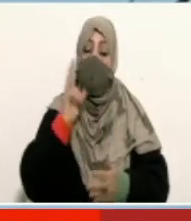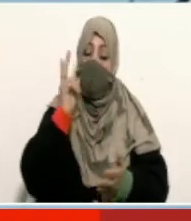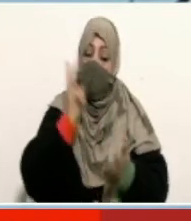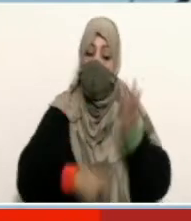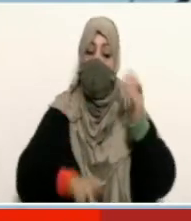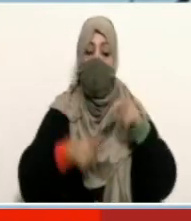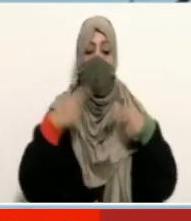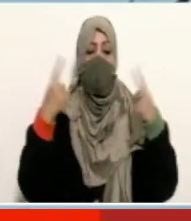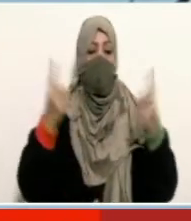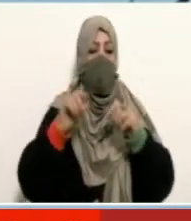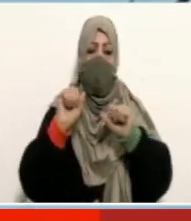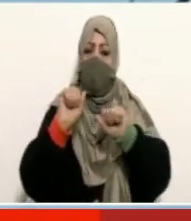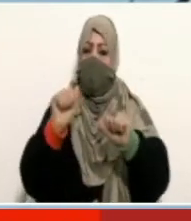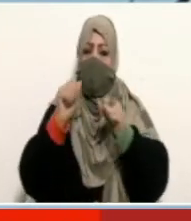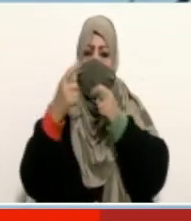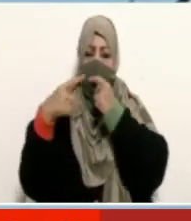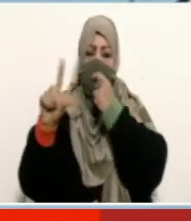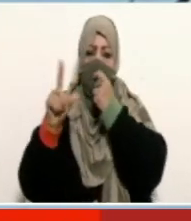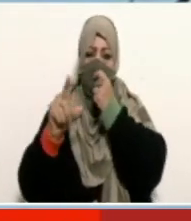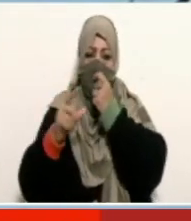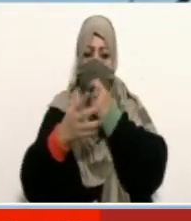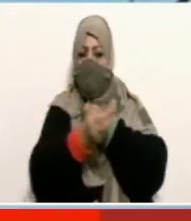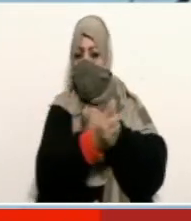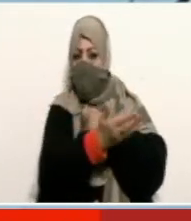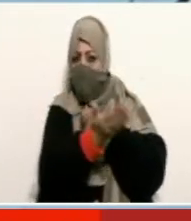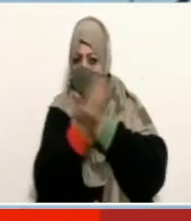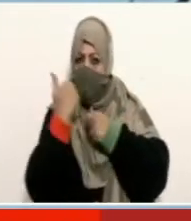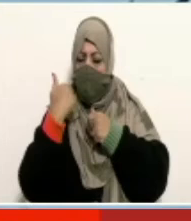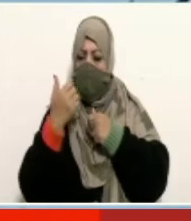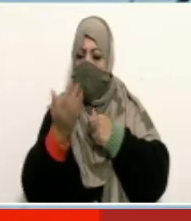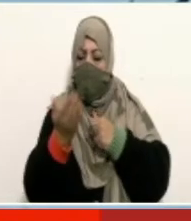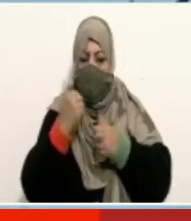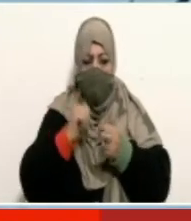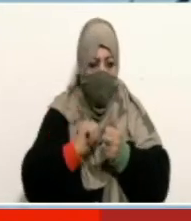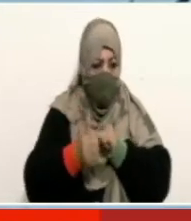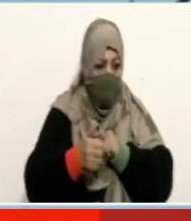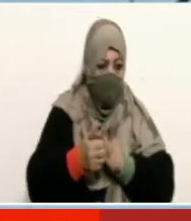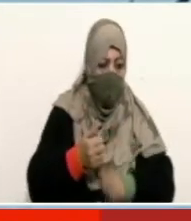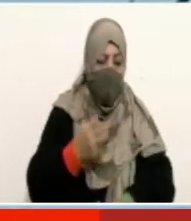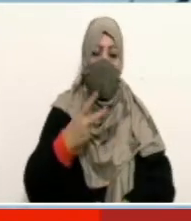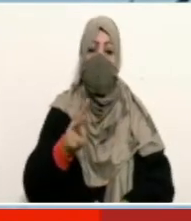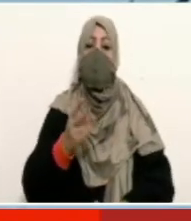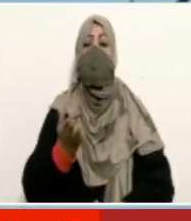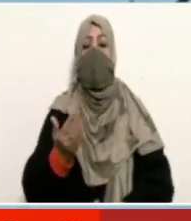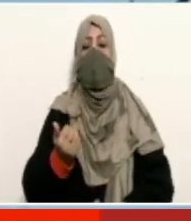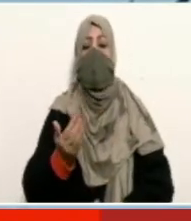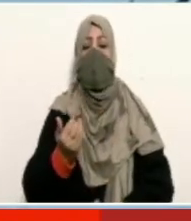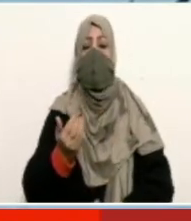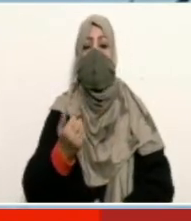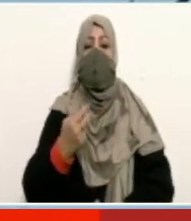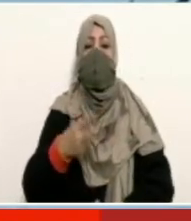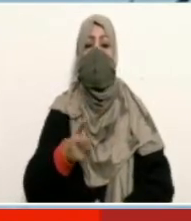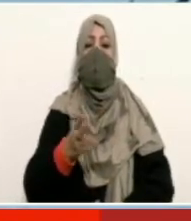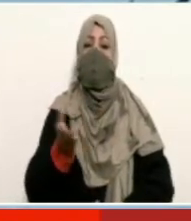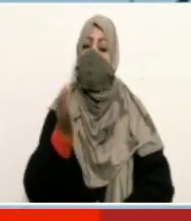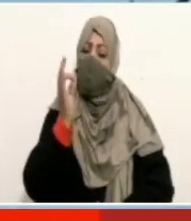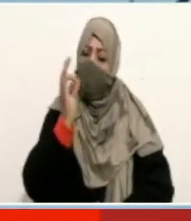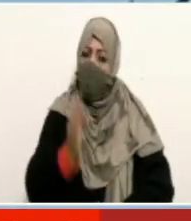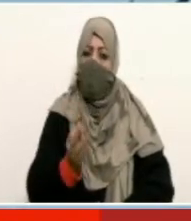المال إذا كانت هم ظهرت منهم مقصد يعني أنهما إنما أراد التلاعب والأخذ المال فقط